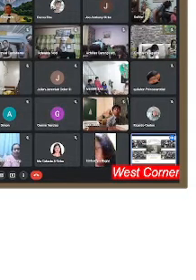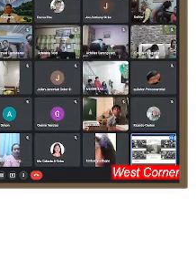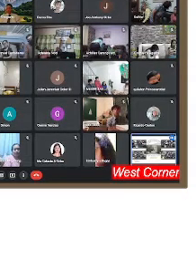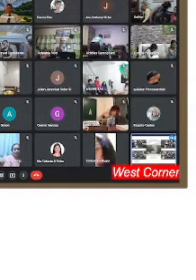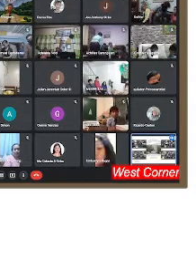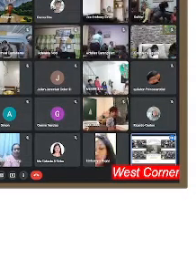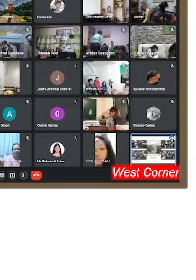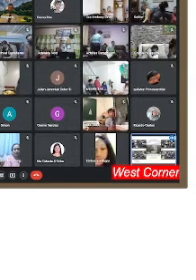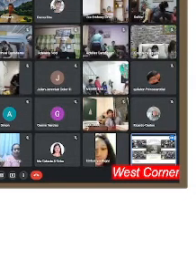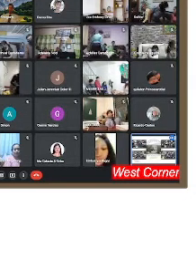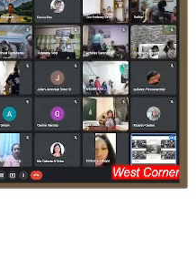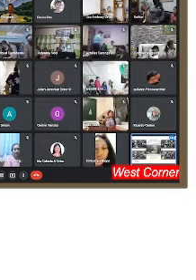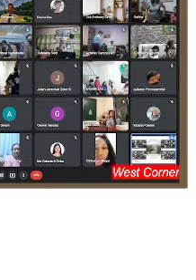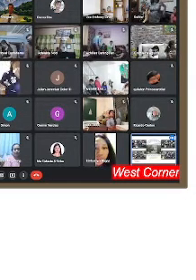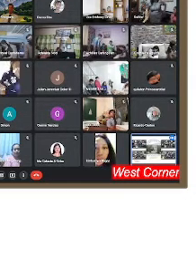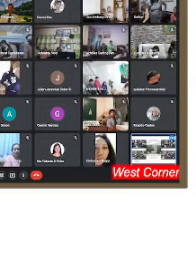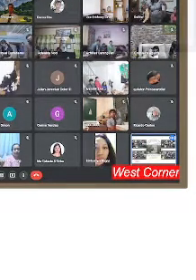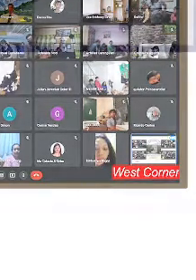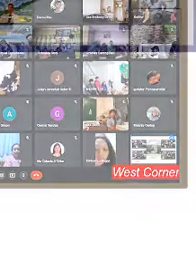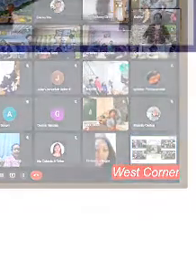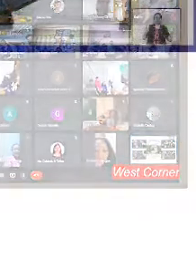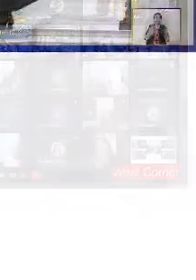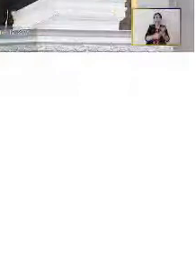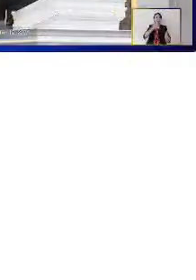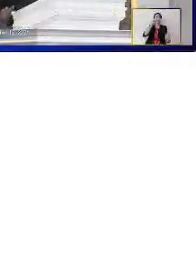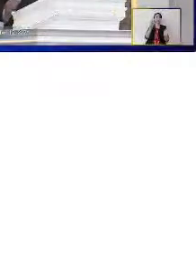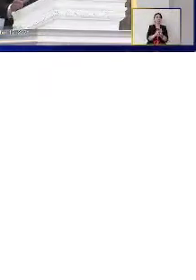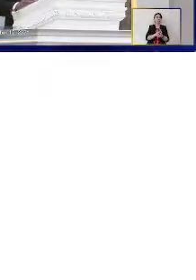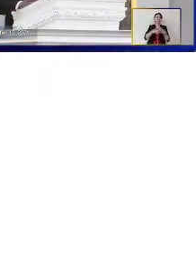Did you get something from this message tonight? Amen.